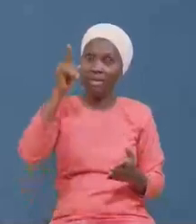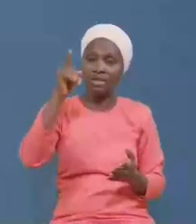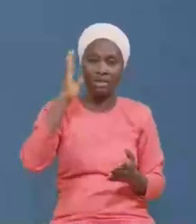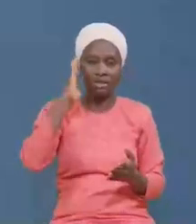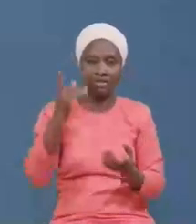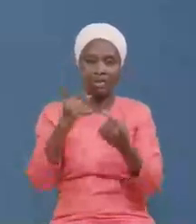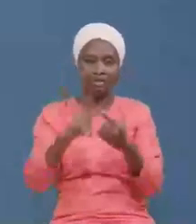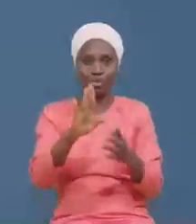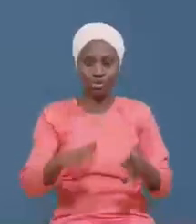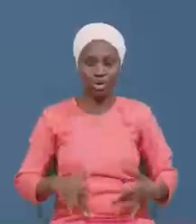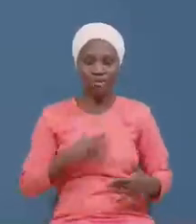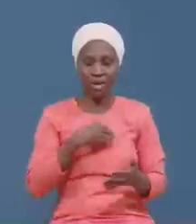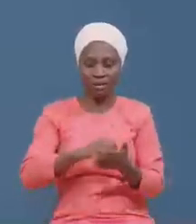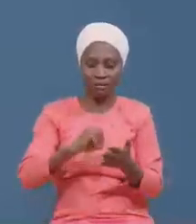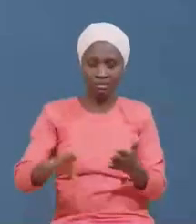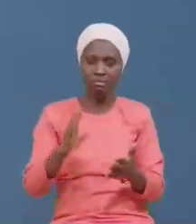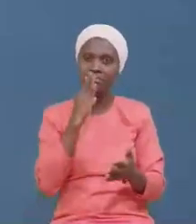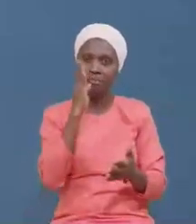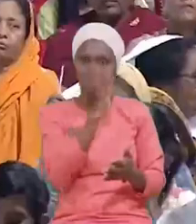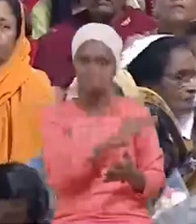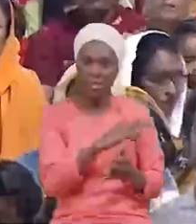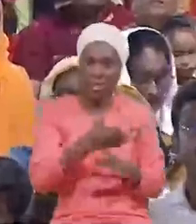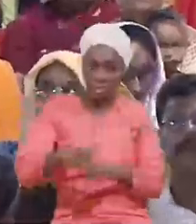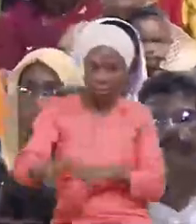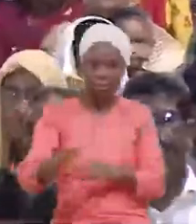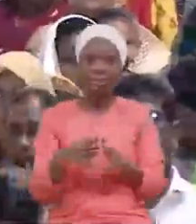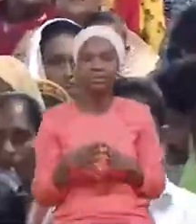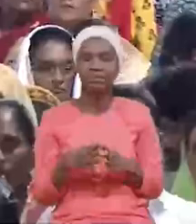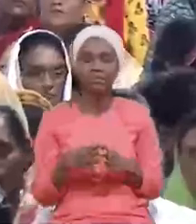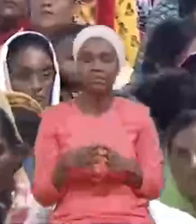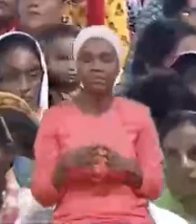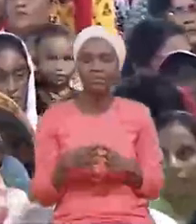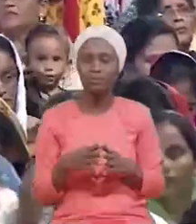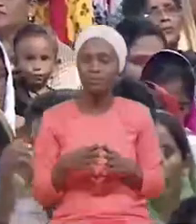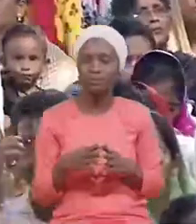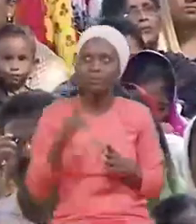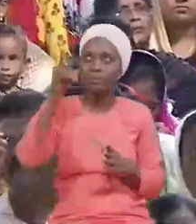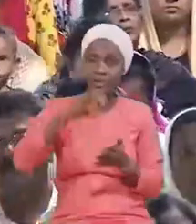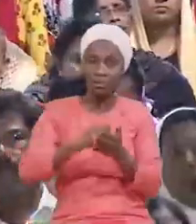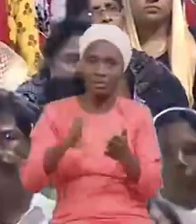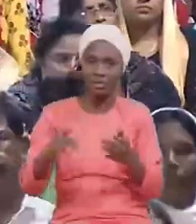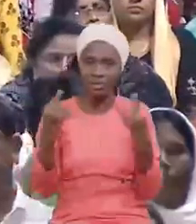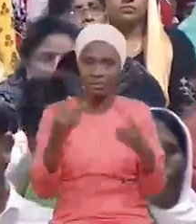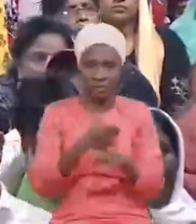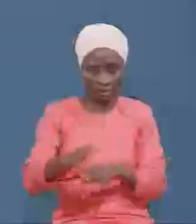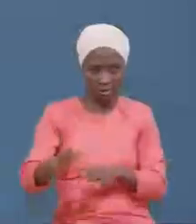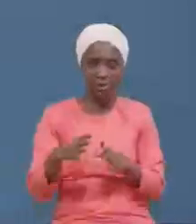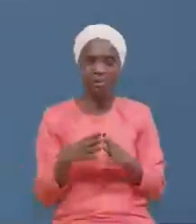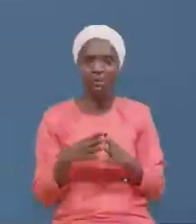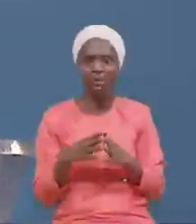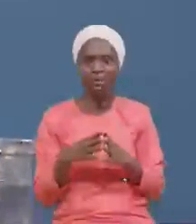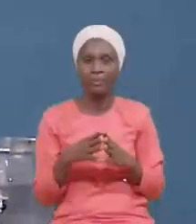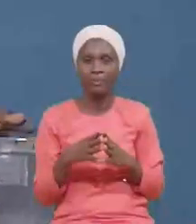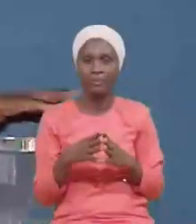alors il prend votre vie et ôte le mal de votre vie. Il ôte le péché de votre vie.